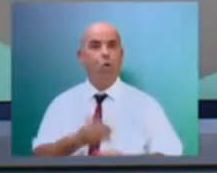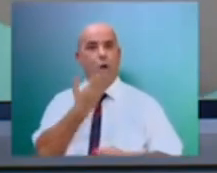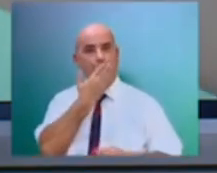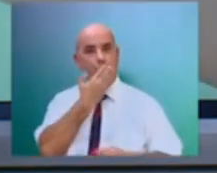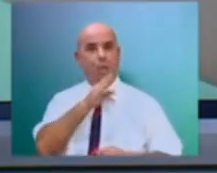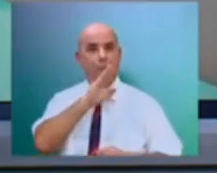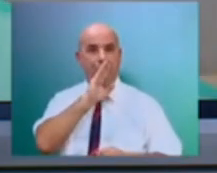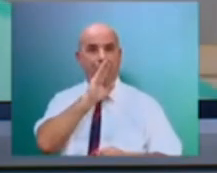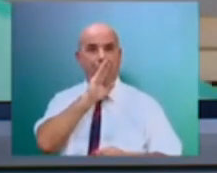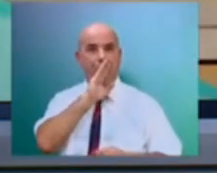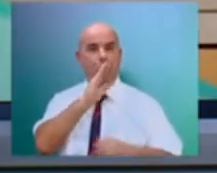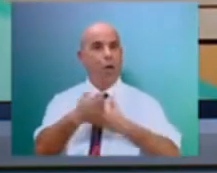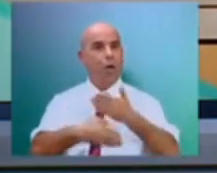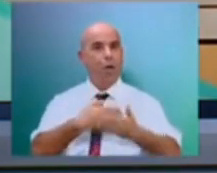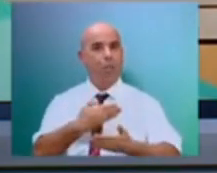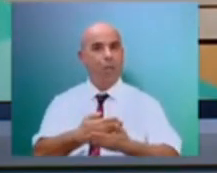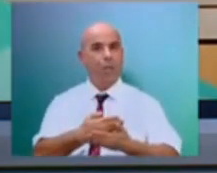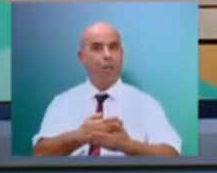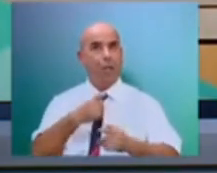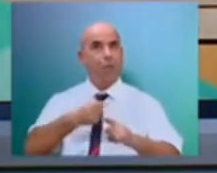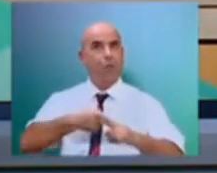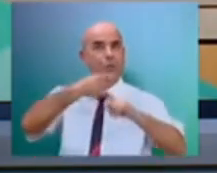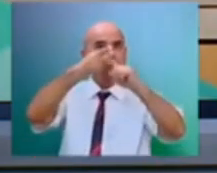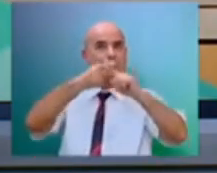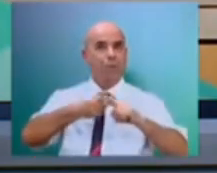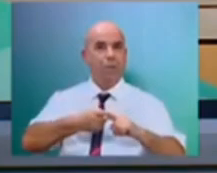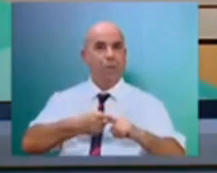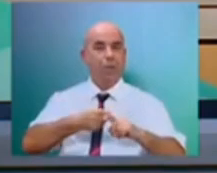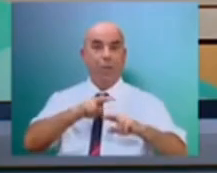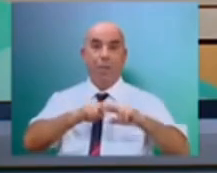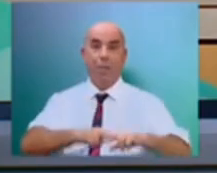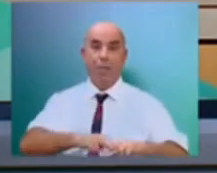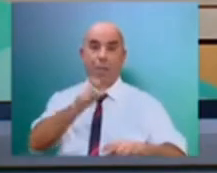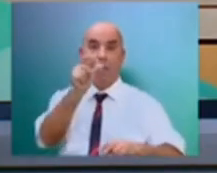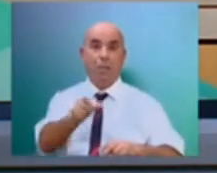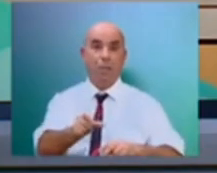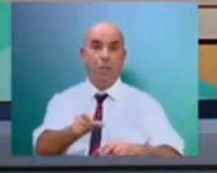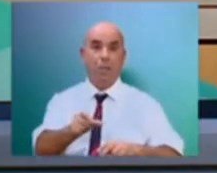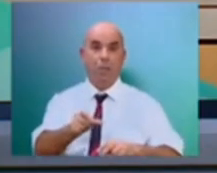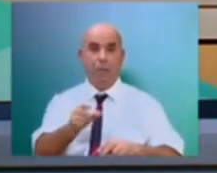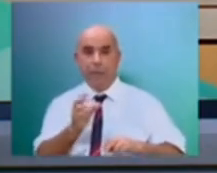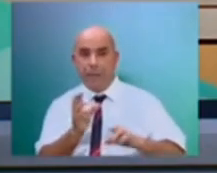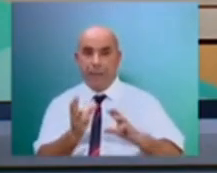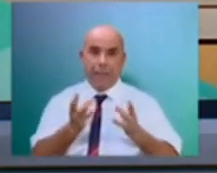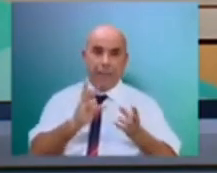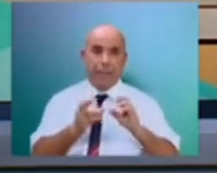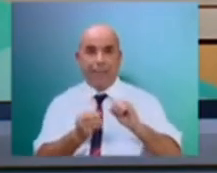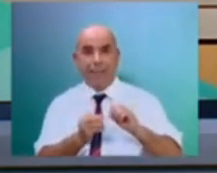والحمد لله عوض ما تقلص زادت بدون ما نخلي المواطن يشعر بأي نقص في أي مادة من المواد.